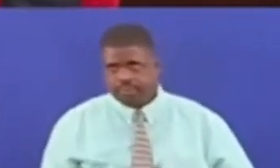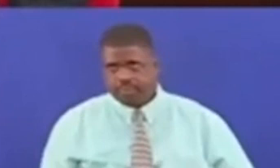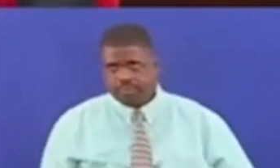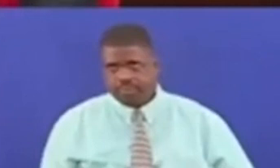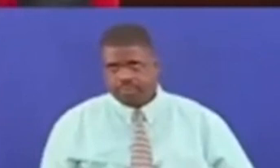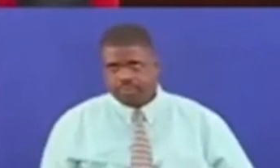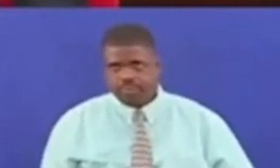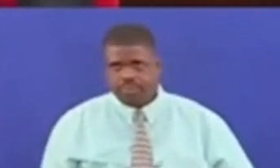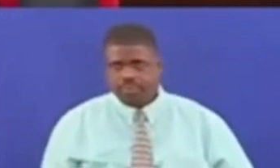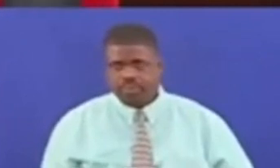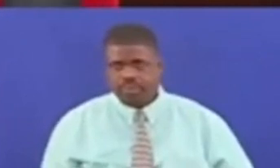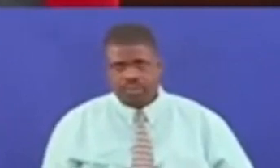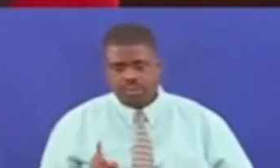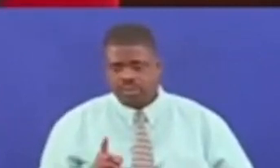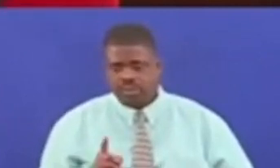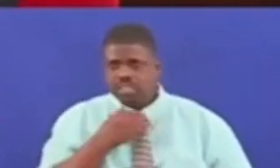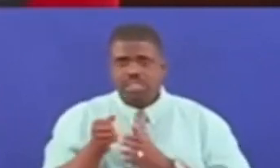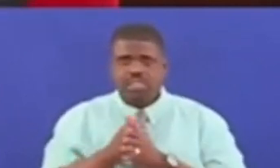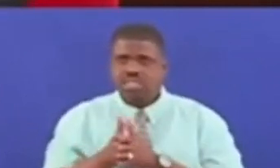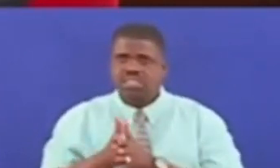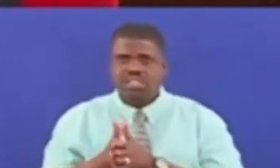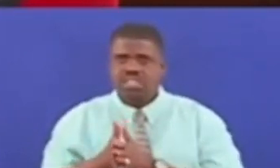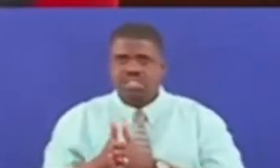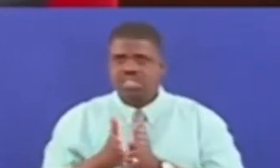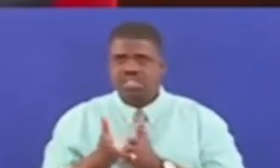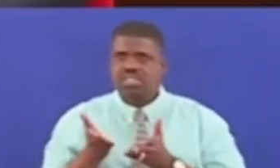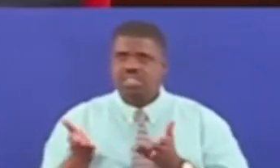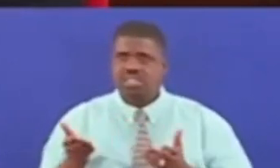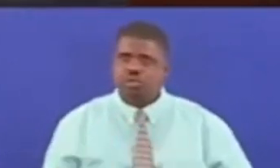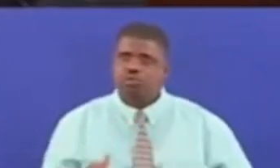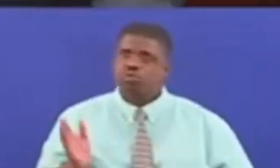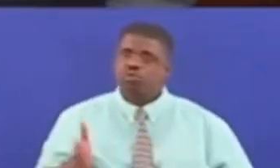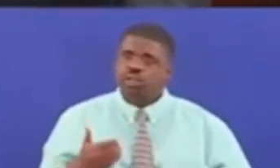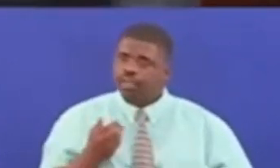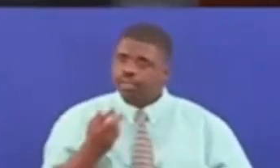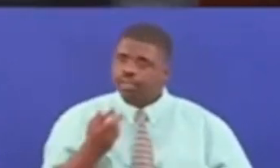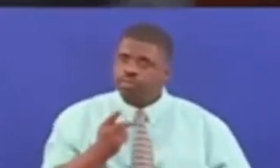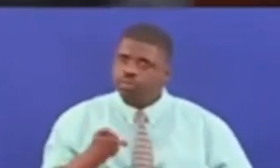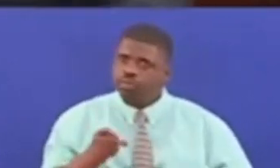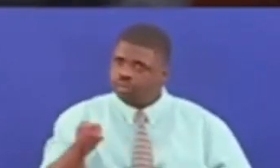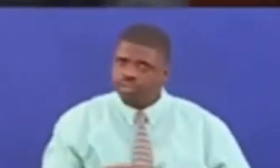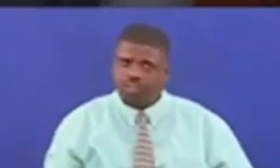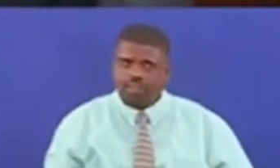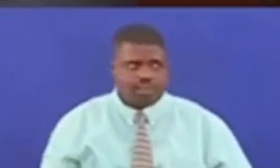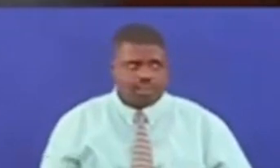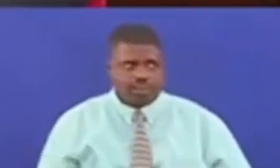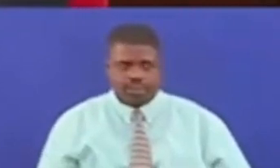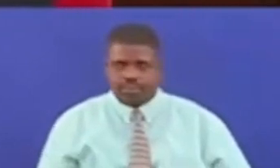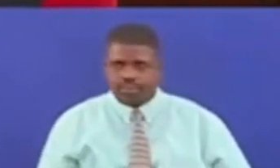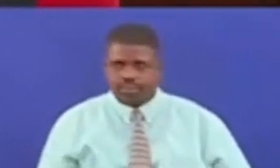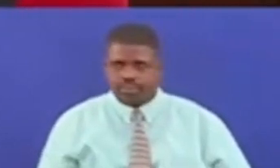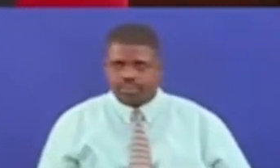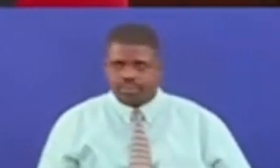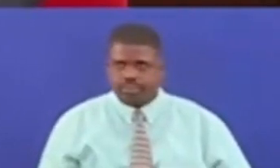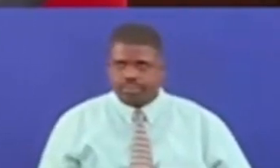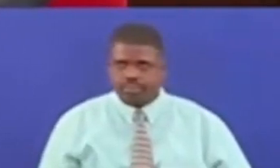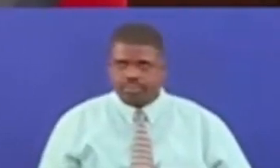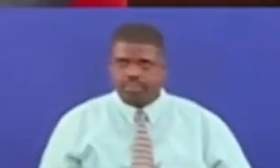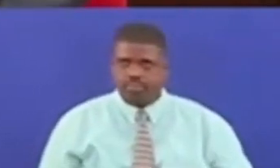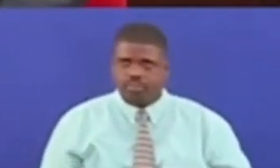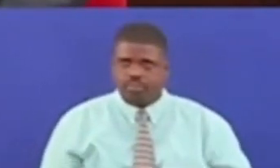We're not interested in reading nice documents. Tunataka kuona tangible results. Mheshimiwa Mwenyekiti,